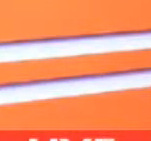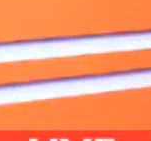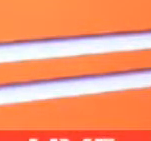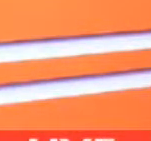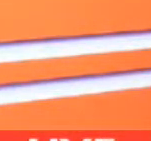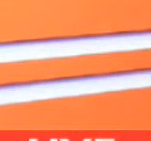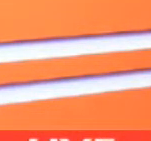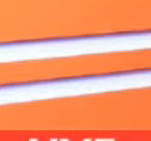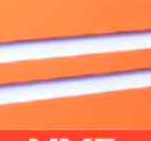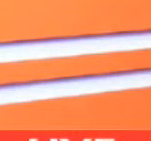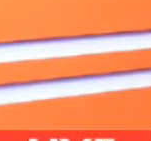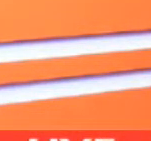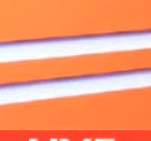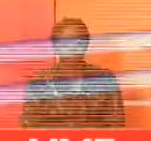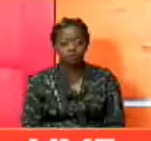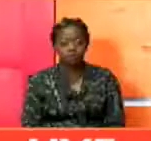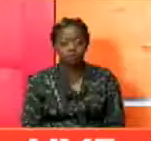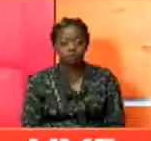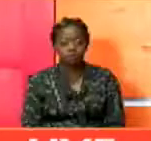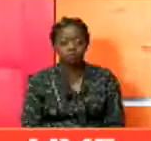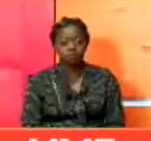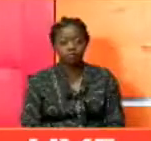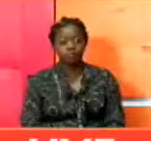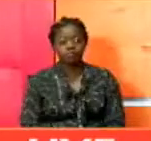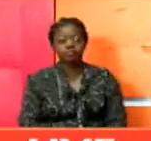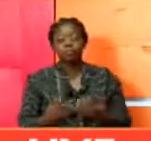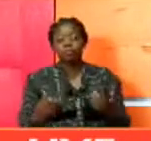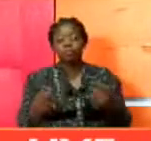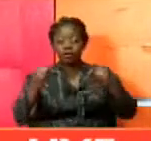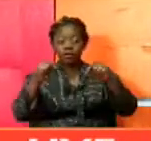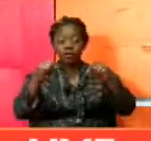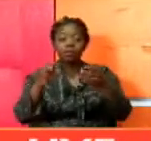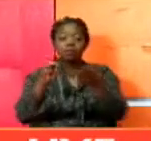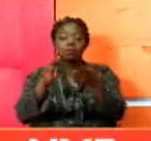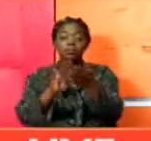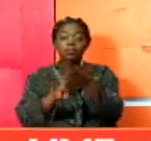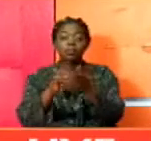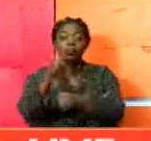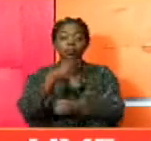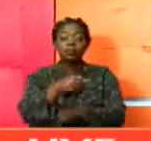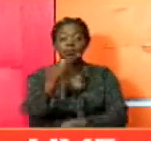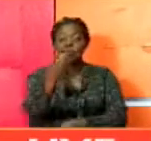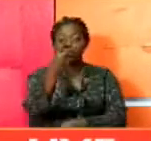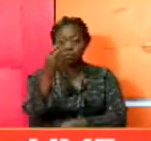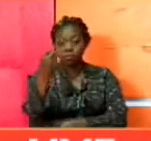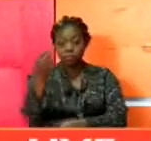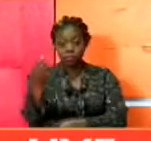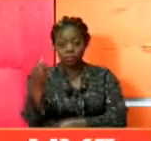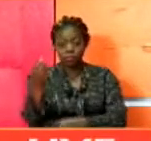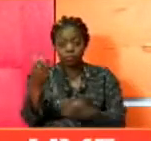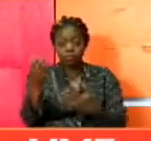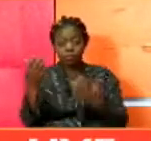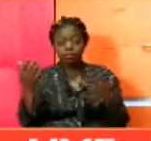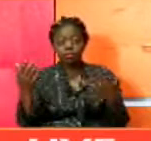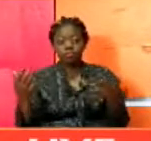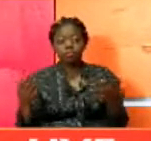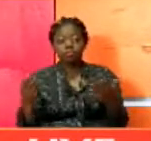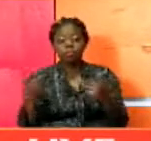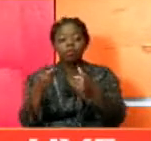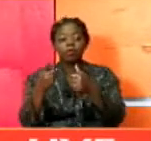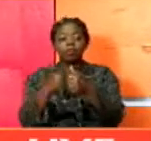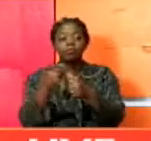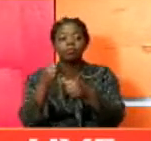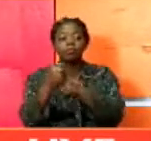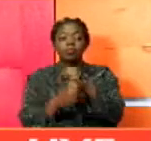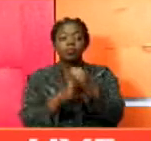Tukwaniriza nnyo ku Bukedde TV 1 yonna gy'osinzira okutulaba olunaku lwa Mande. Nnaku z'omwezi bya 26 omwezi gwa kuna